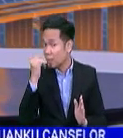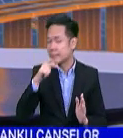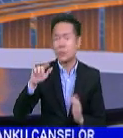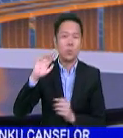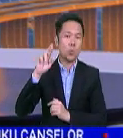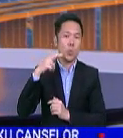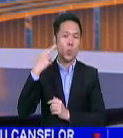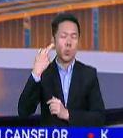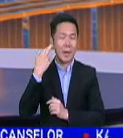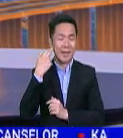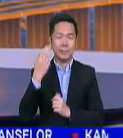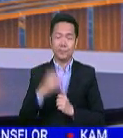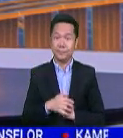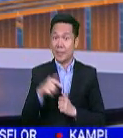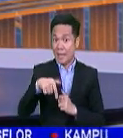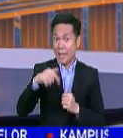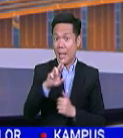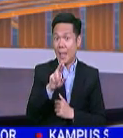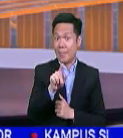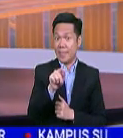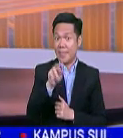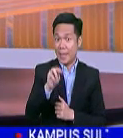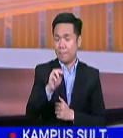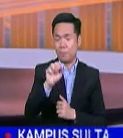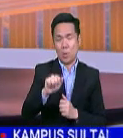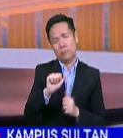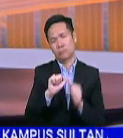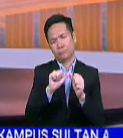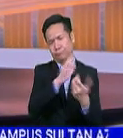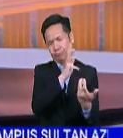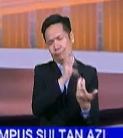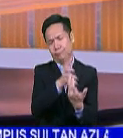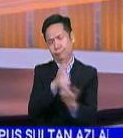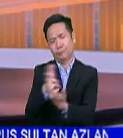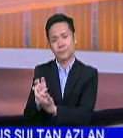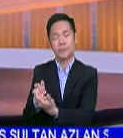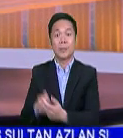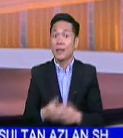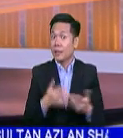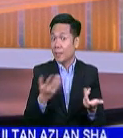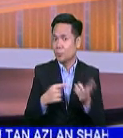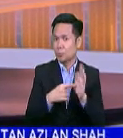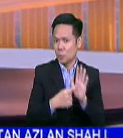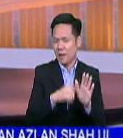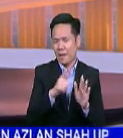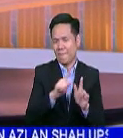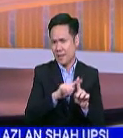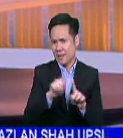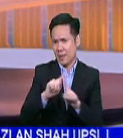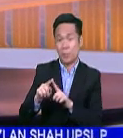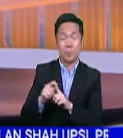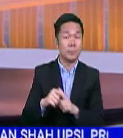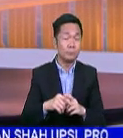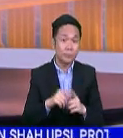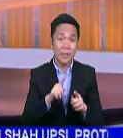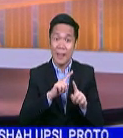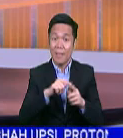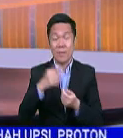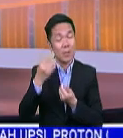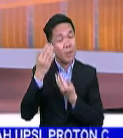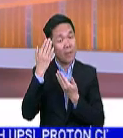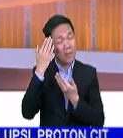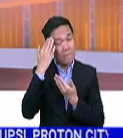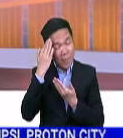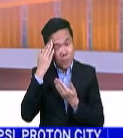penyiaran radio khususnya di arti amatir ceremony ia meliputi penampilannya penyampaiannya cara penyampaian dan isi